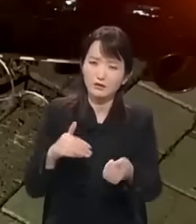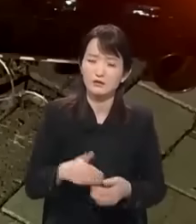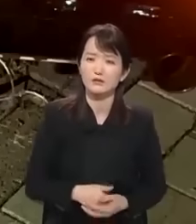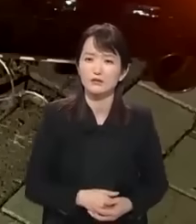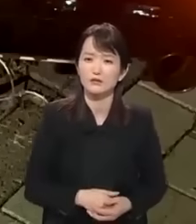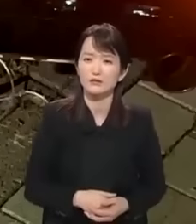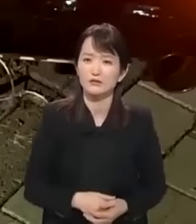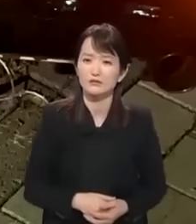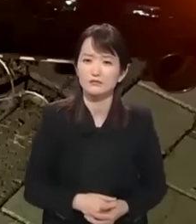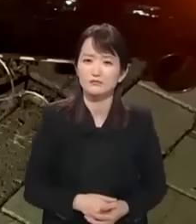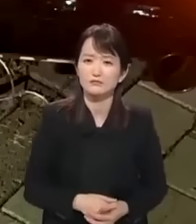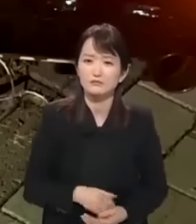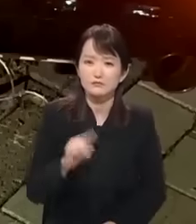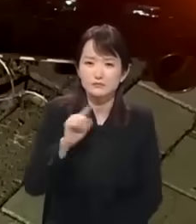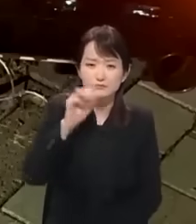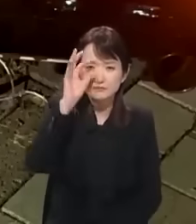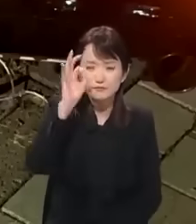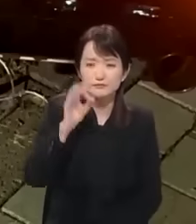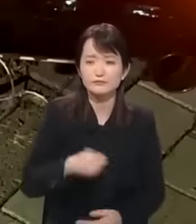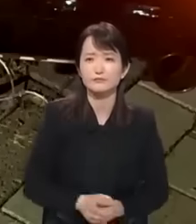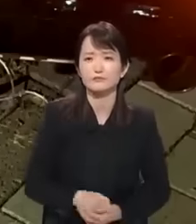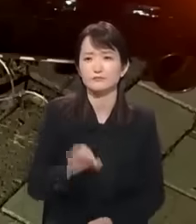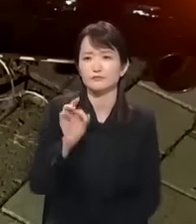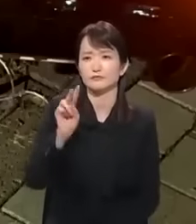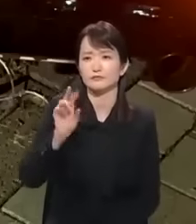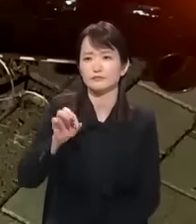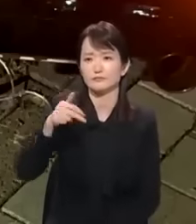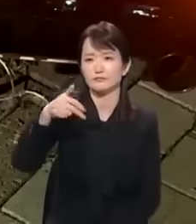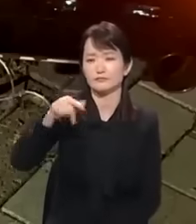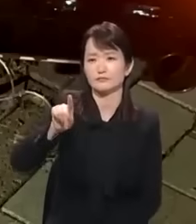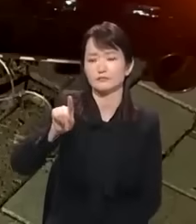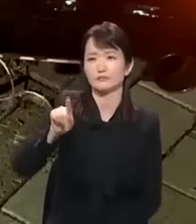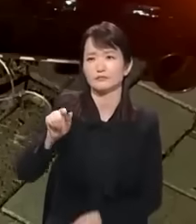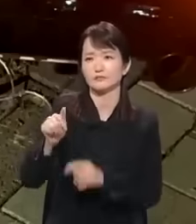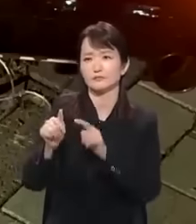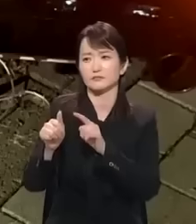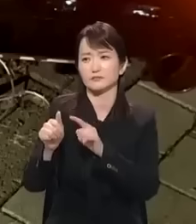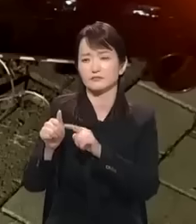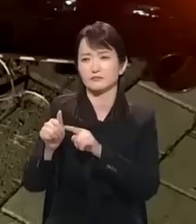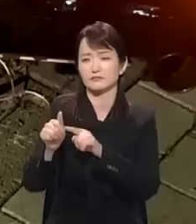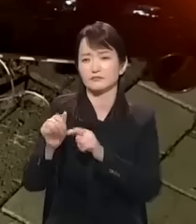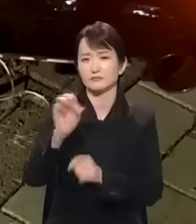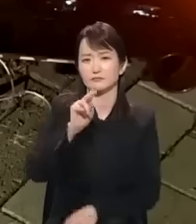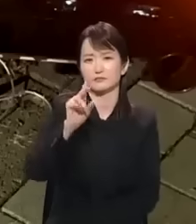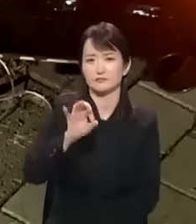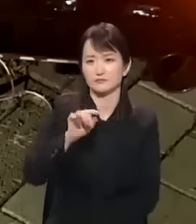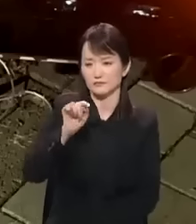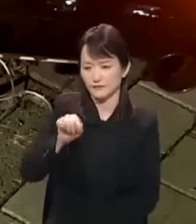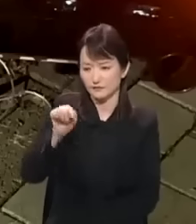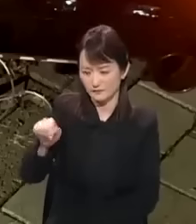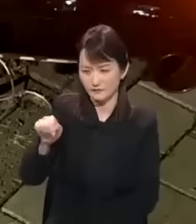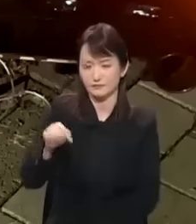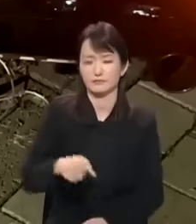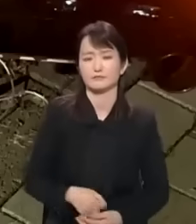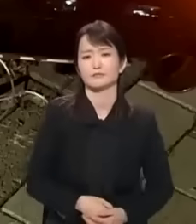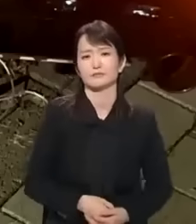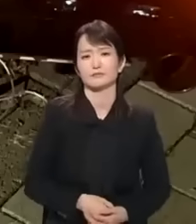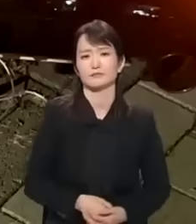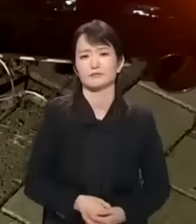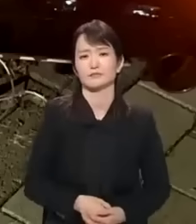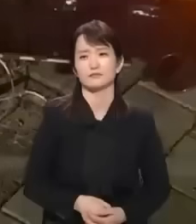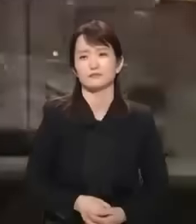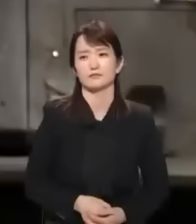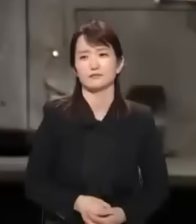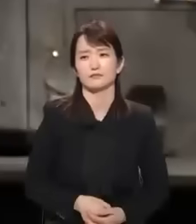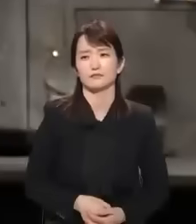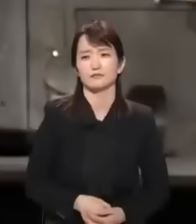겁니다 어떻게보 양카 이제 그 양 땡땡입니다 우리가 비화할 때 쓰는 말들이죠 무슨